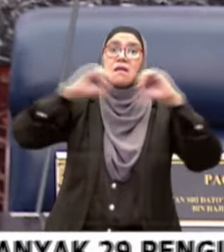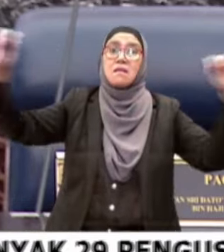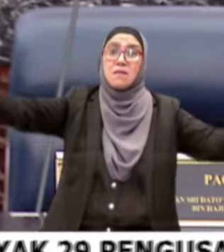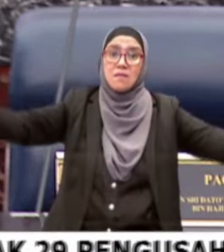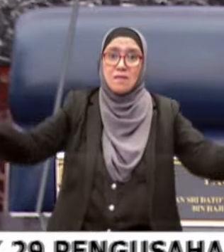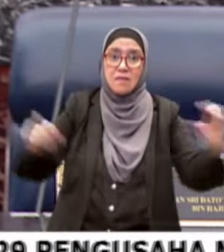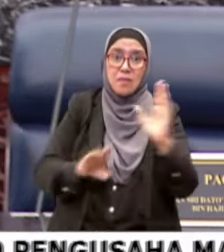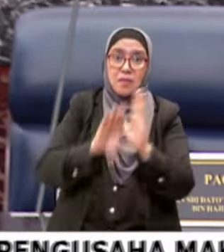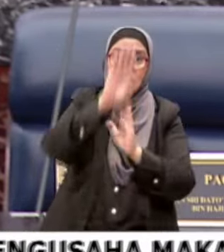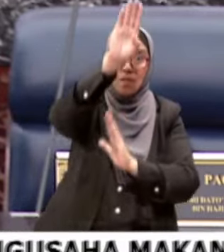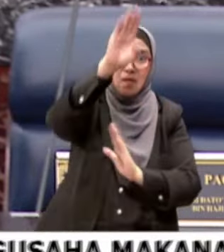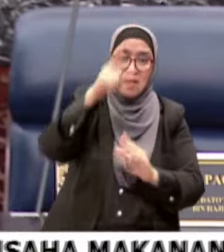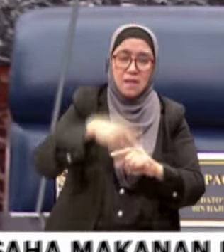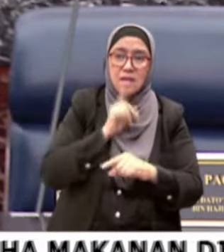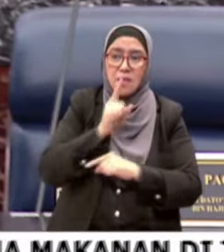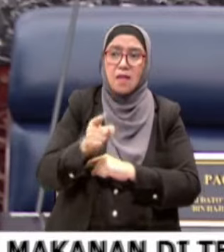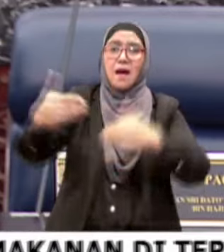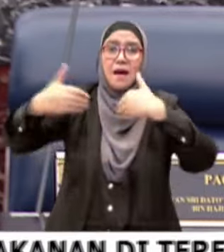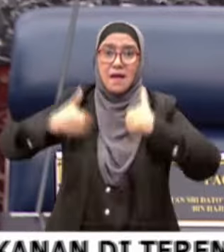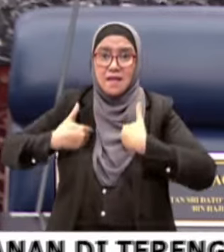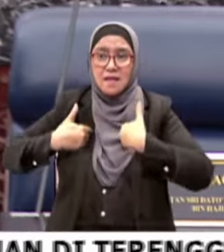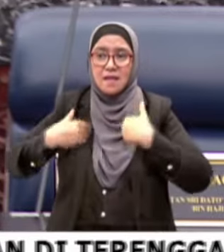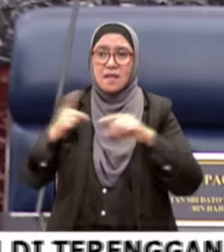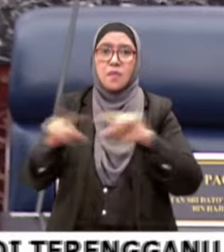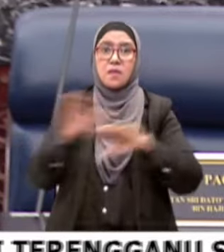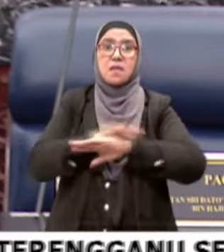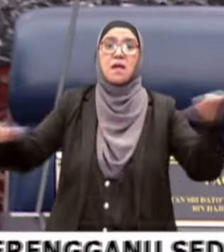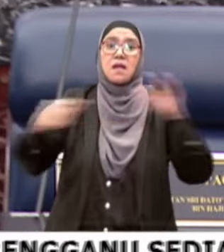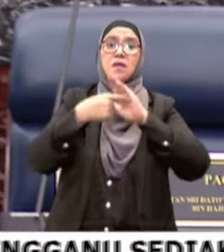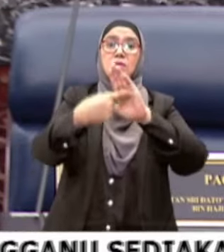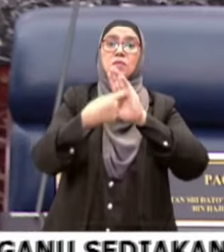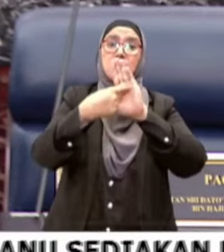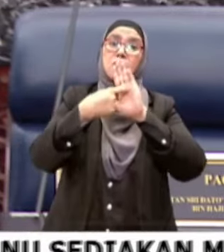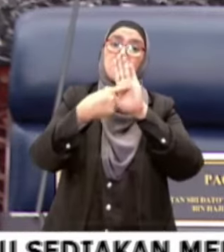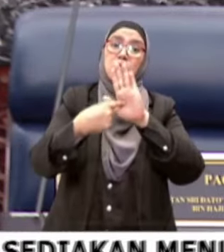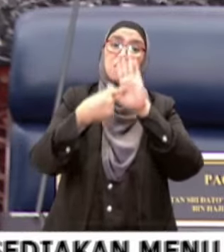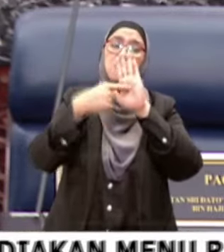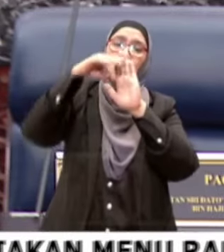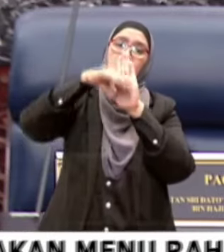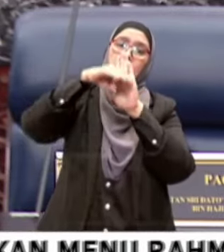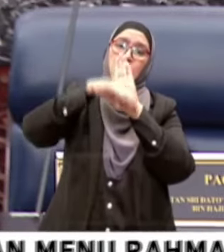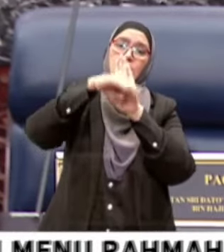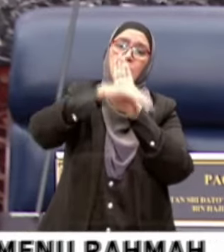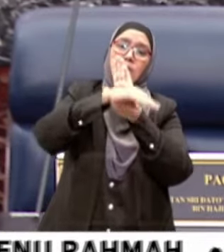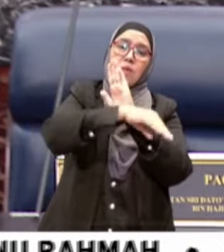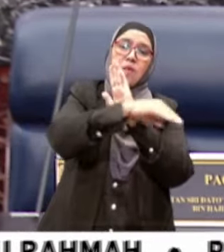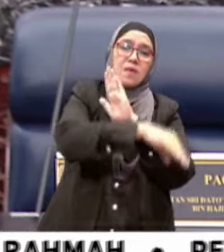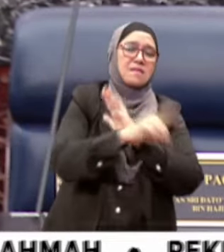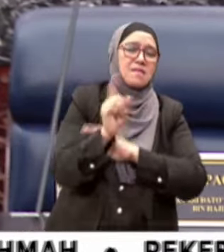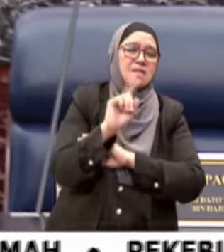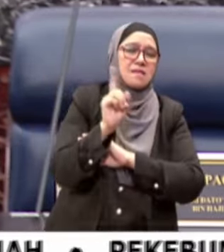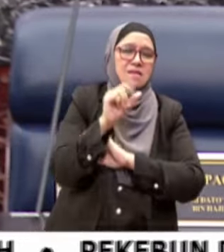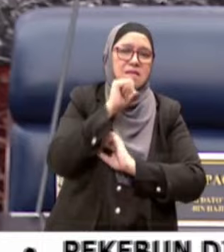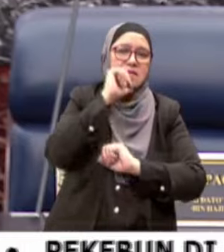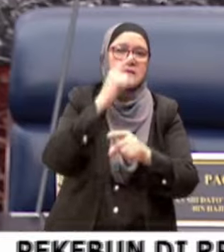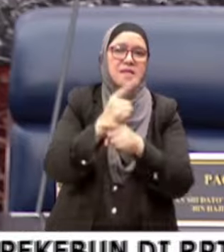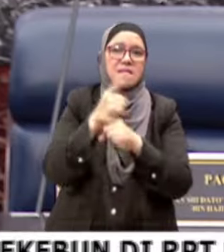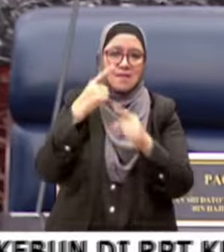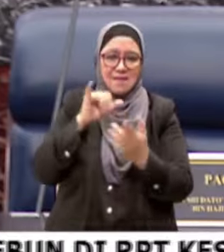sebenarnya garis tetapi Janganlah sehingga menunjukkan seolah-olah turun itu tak betul itu yang maksud